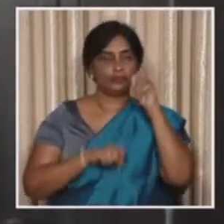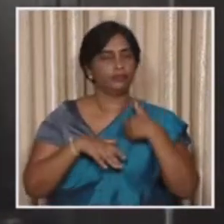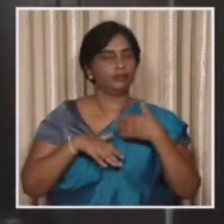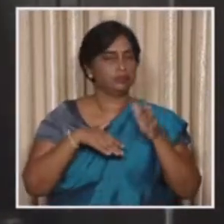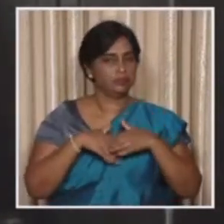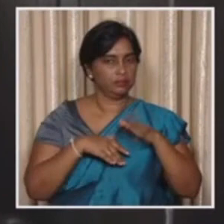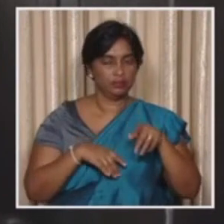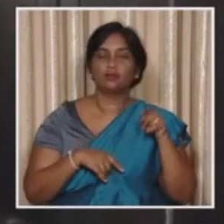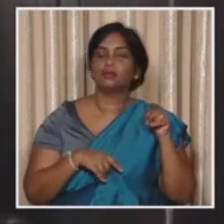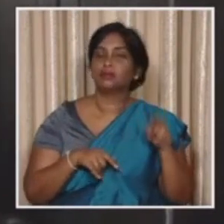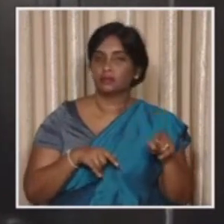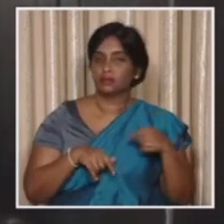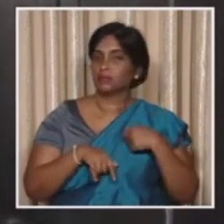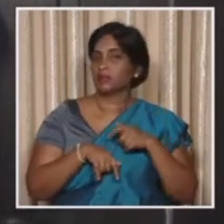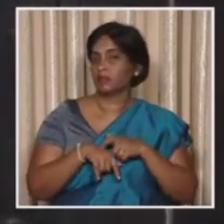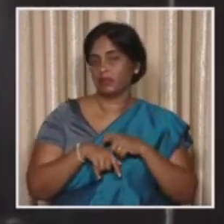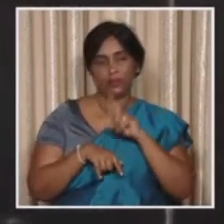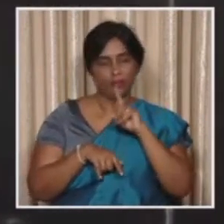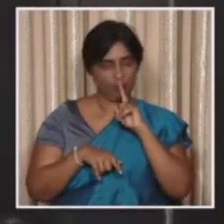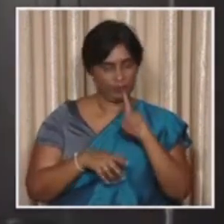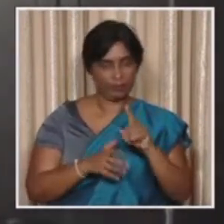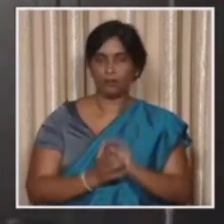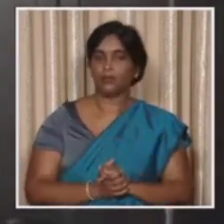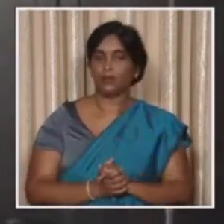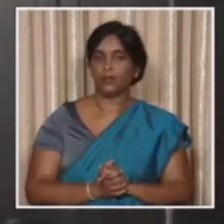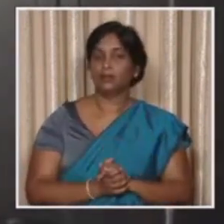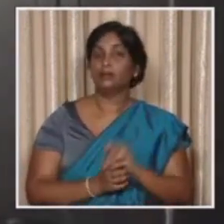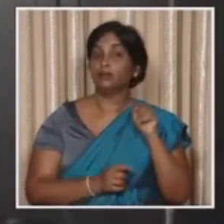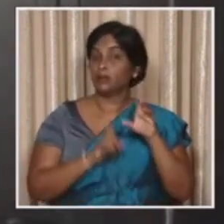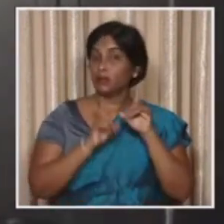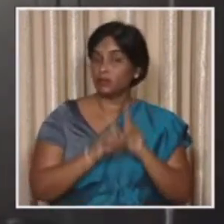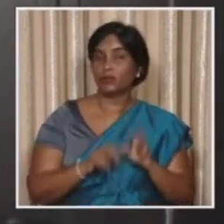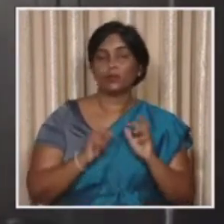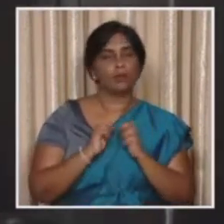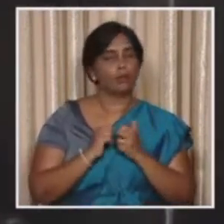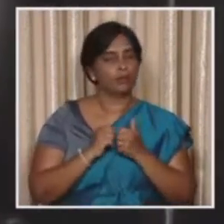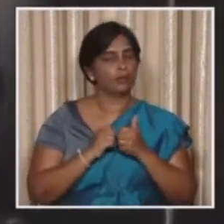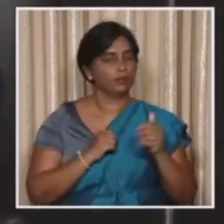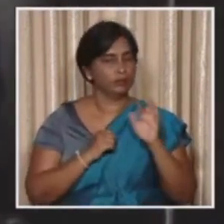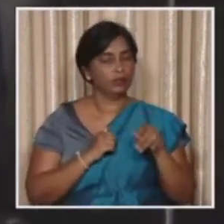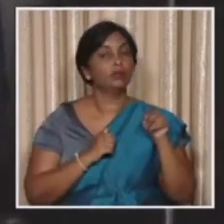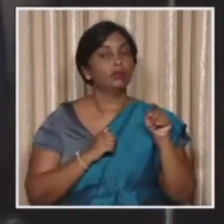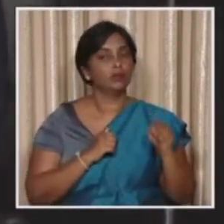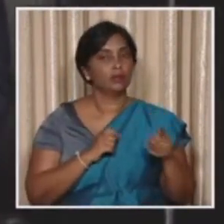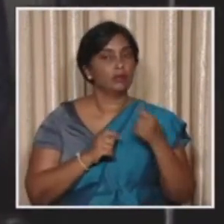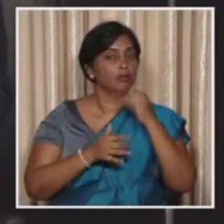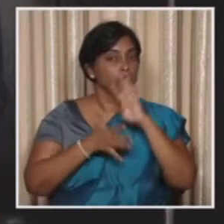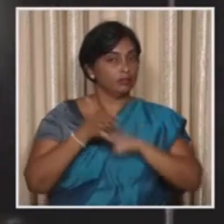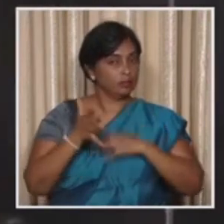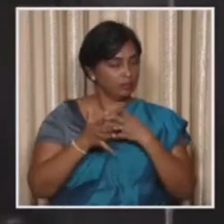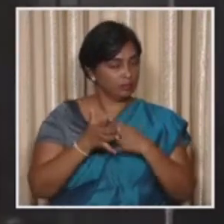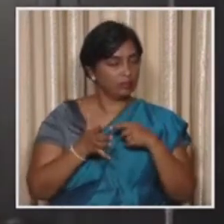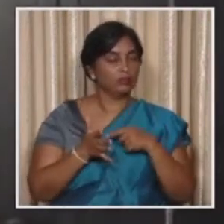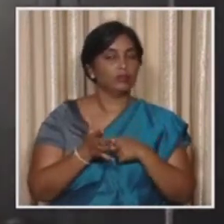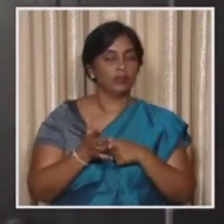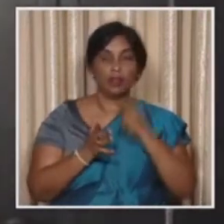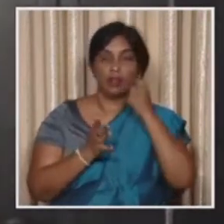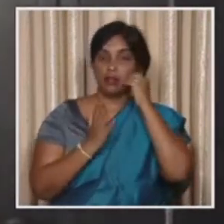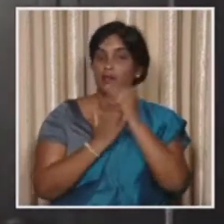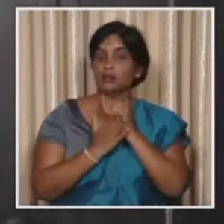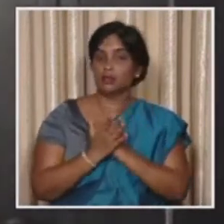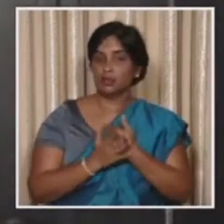தாங்குகின்ற உறுப்பினர் அவர்களே. அவை இந்த நிலையிலே இந்த வரவு செலவு திட்டத்திலே பேசப்பட்ட விடயங்களை பார்க்கின்ற